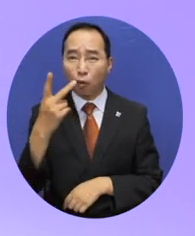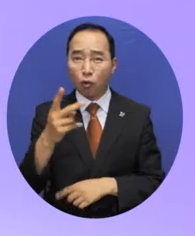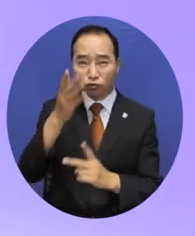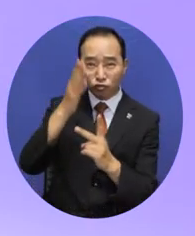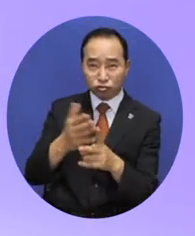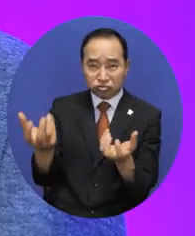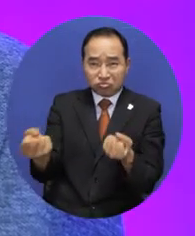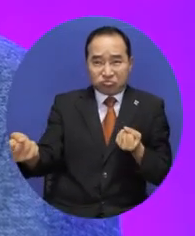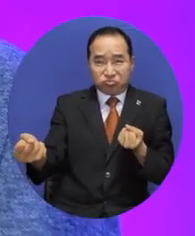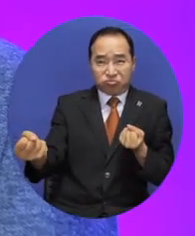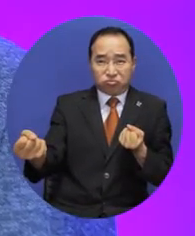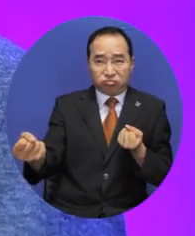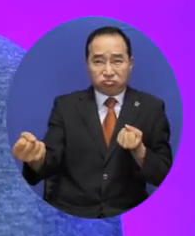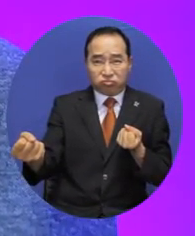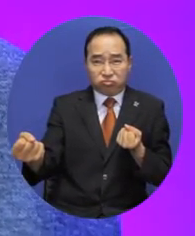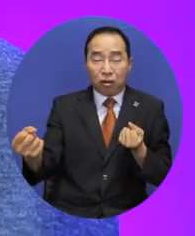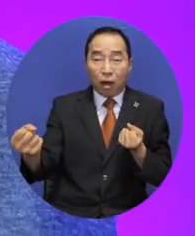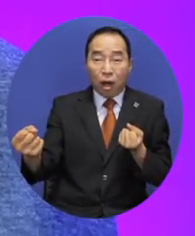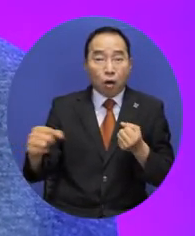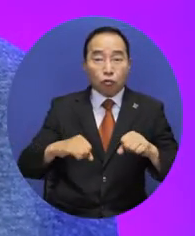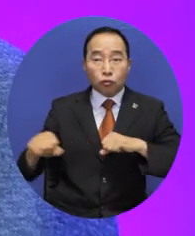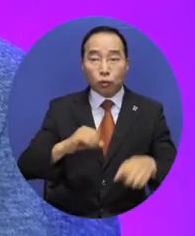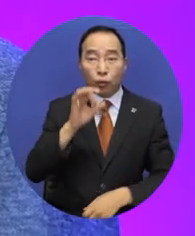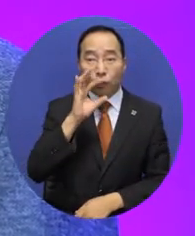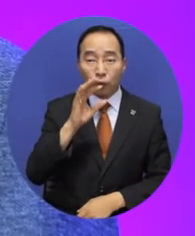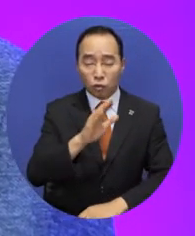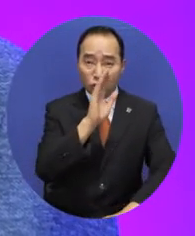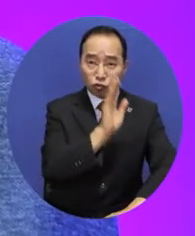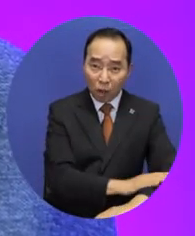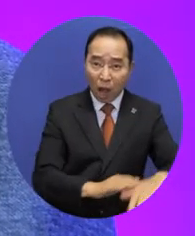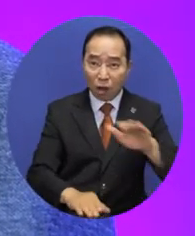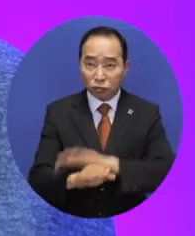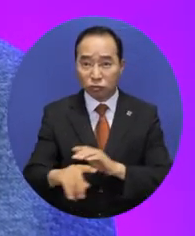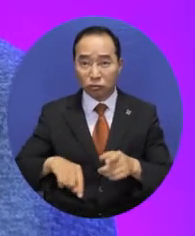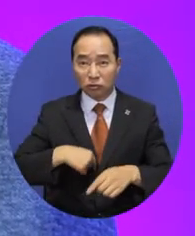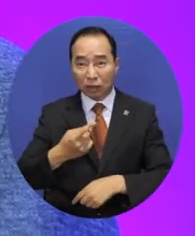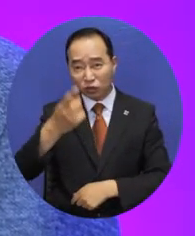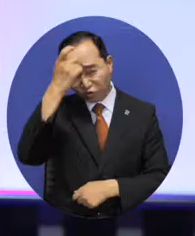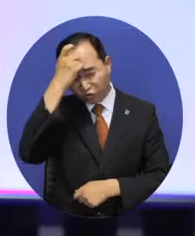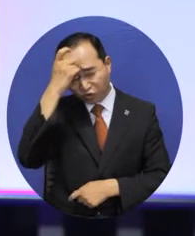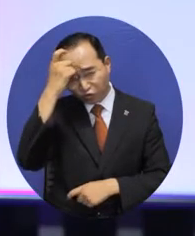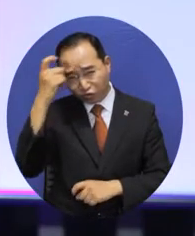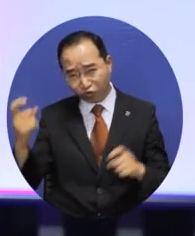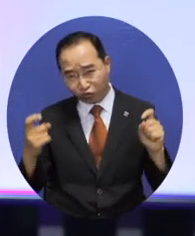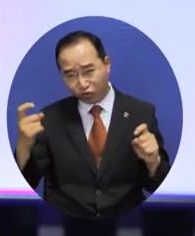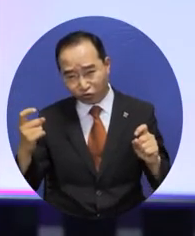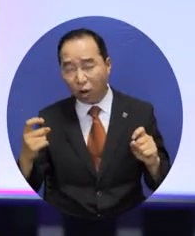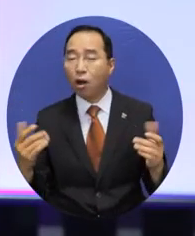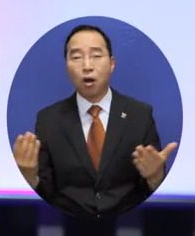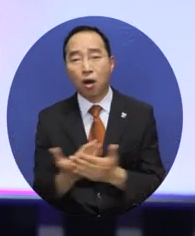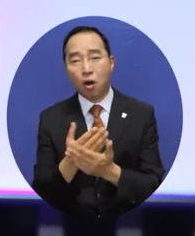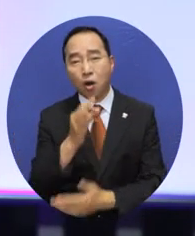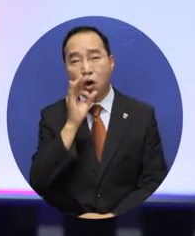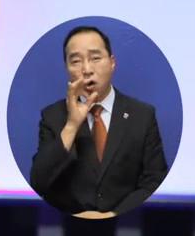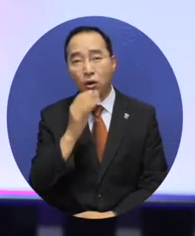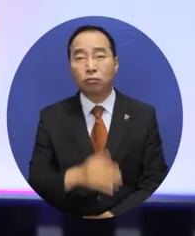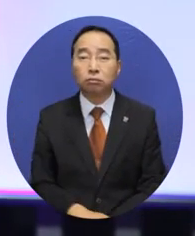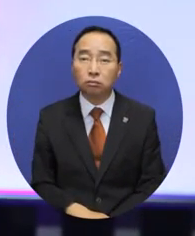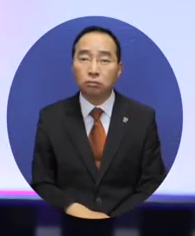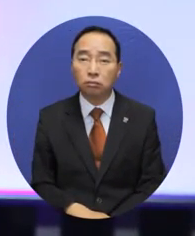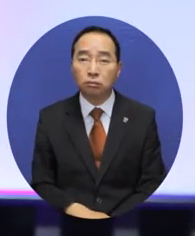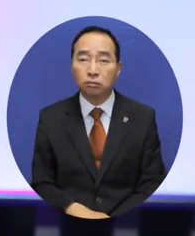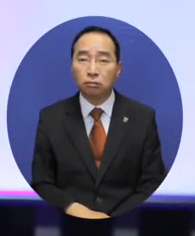않습니다. 좌파 우파가 만나서 서로 자기 주장만 한다면 아무것도 변화가 없지요.